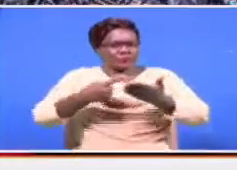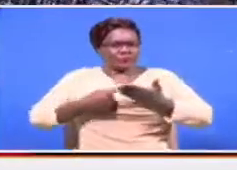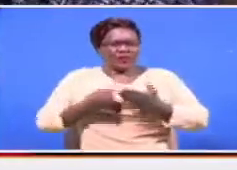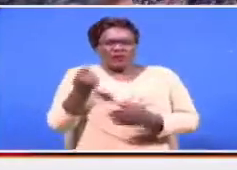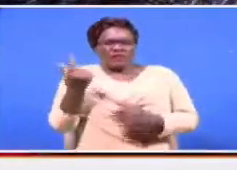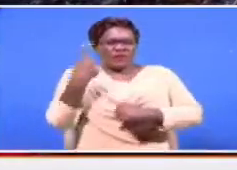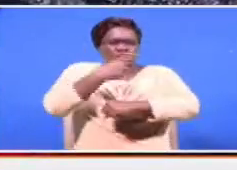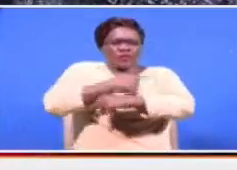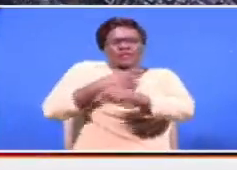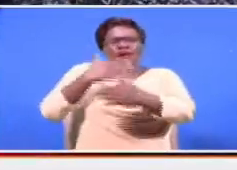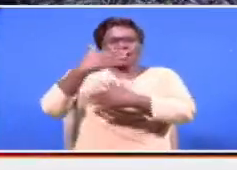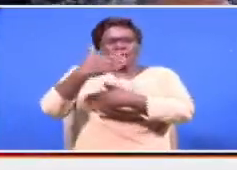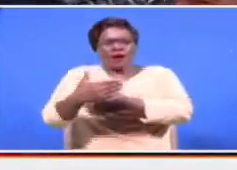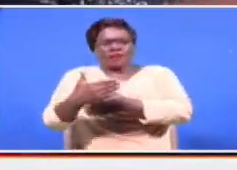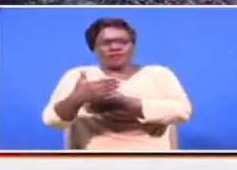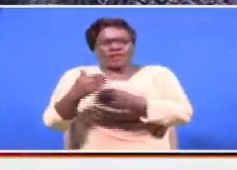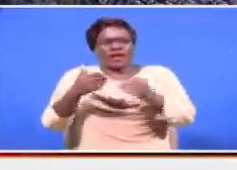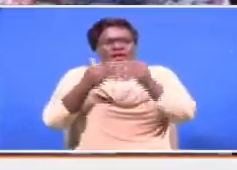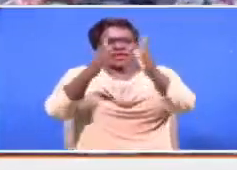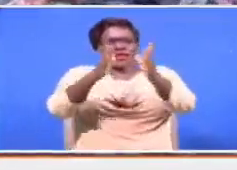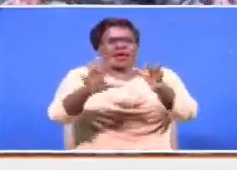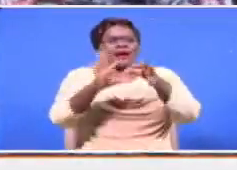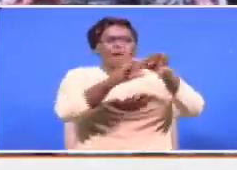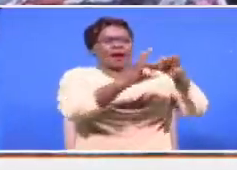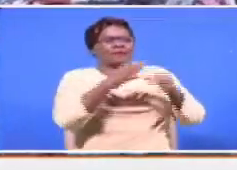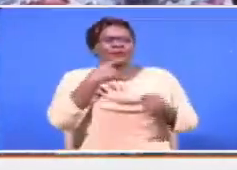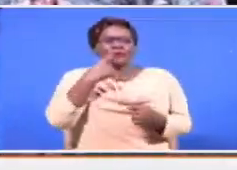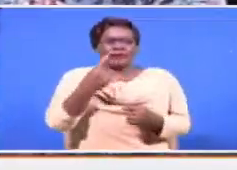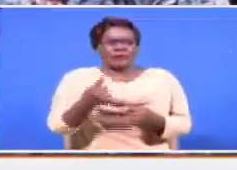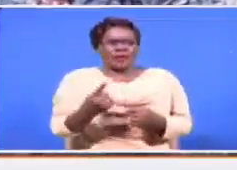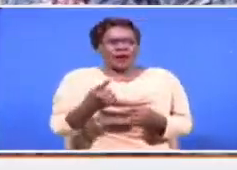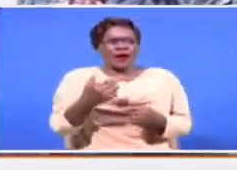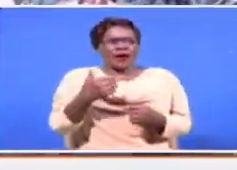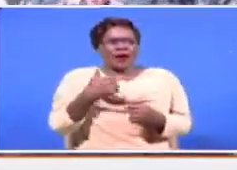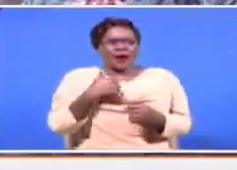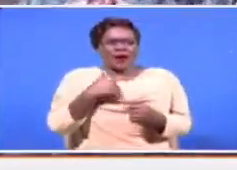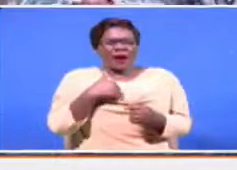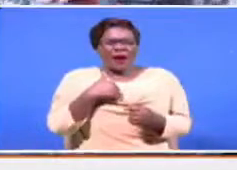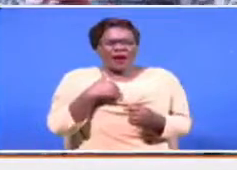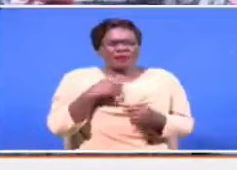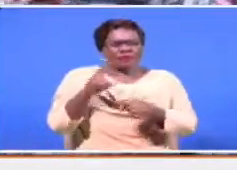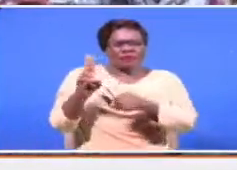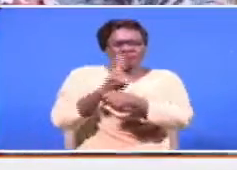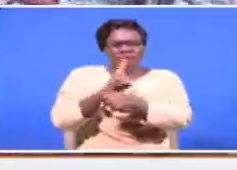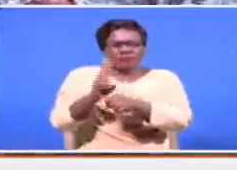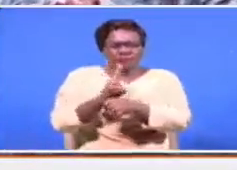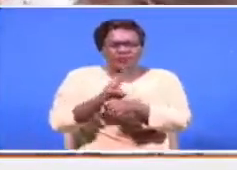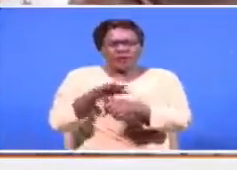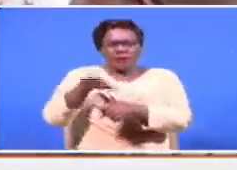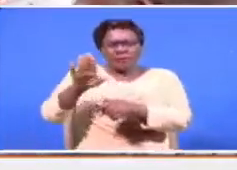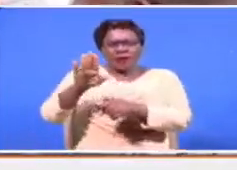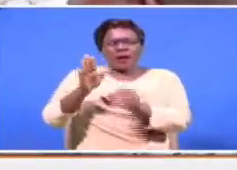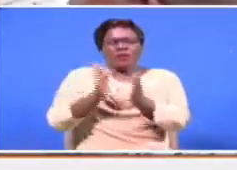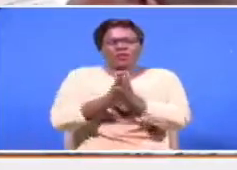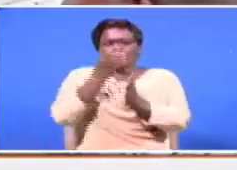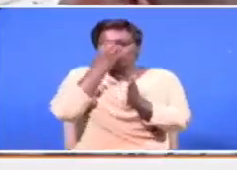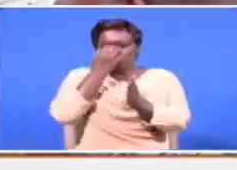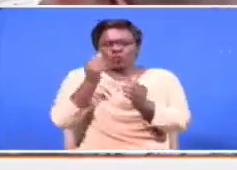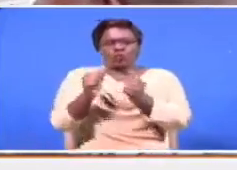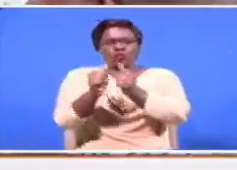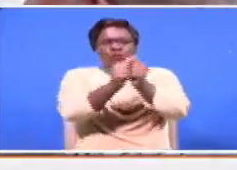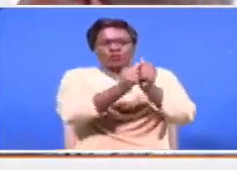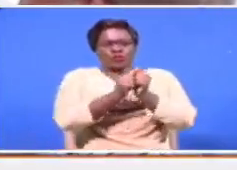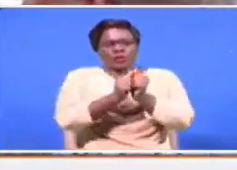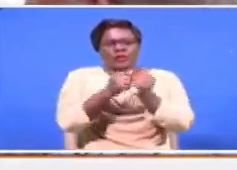siku chache baada ya kinara wa Azimio Raila Odinga kudokeza kuwa kumekuwa na pilka pilka za kuwaleta yeye na Rais William Ruto